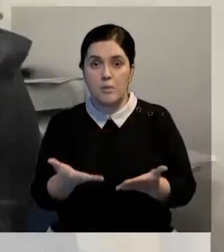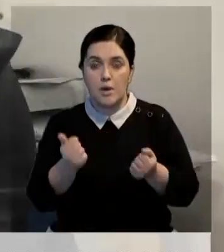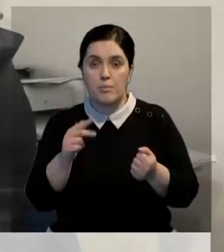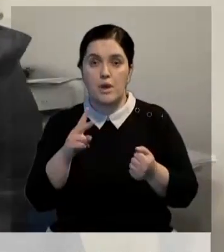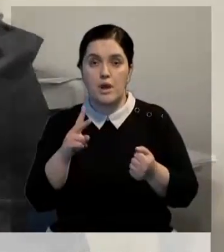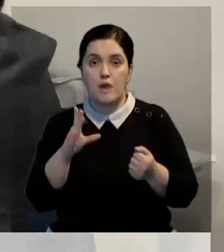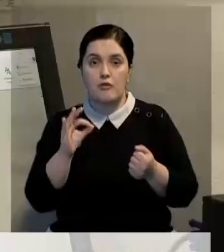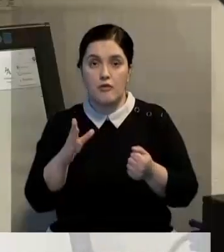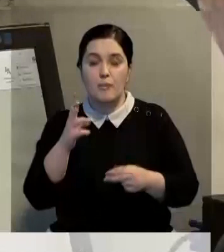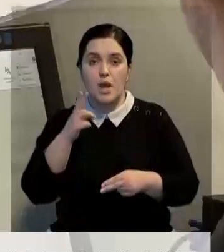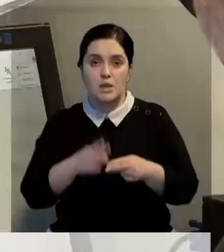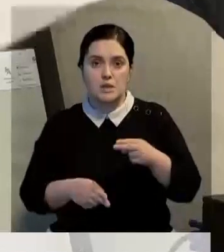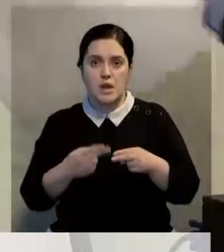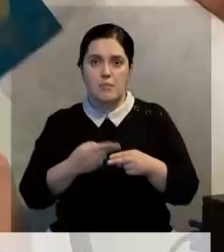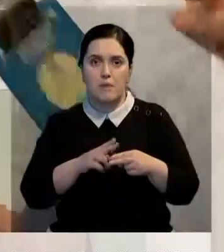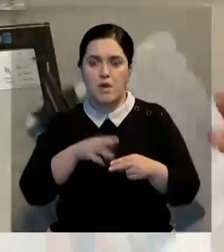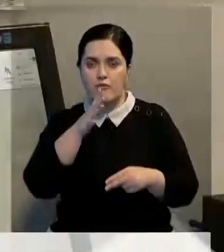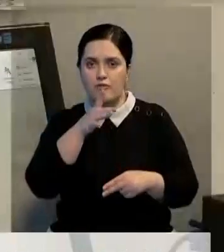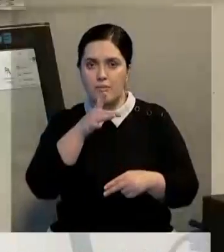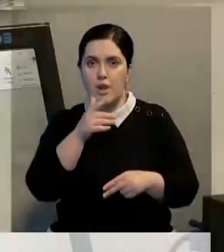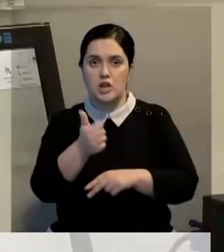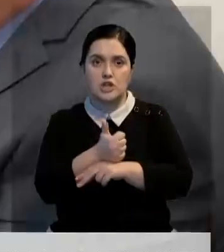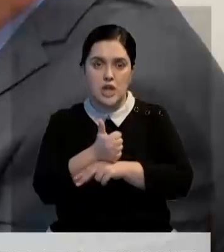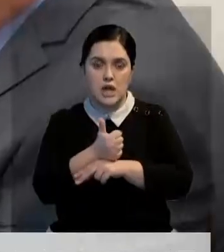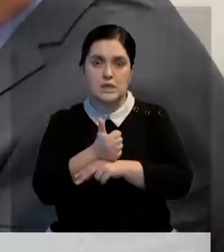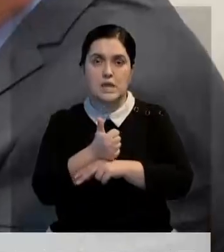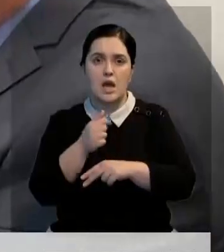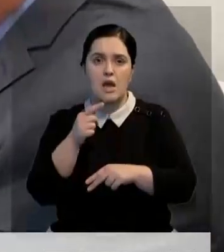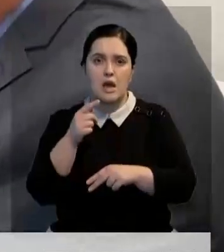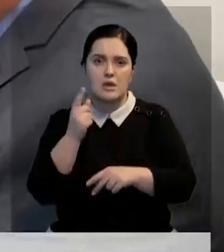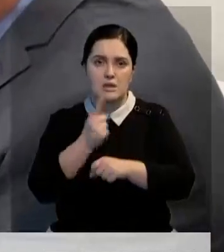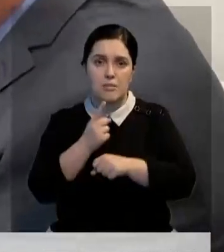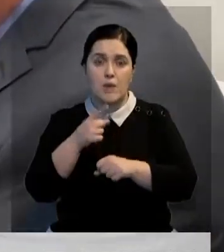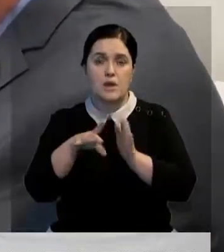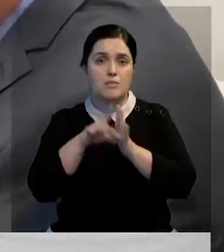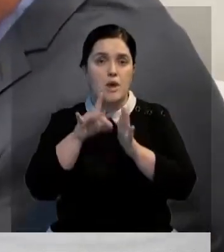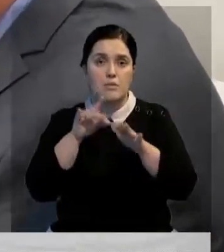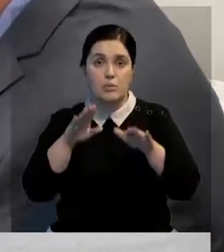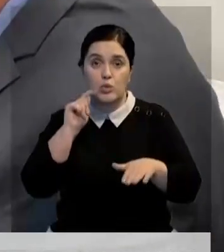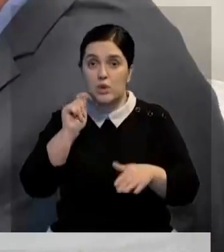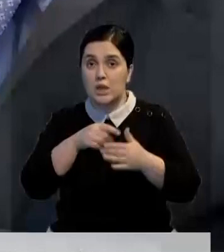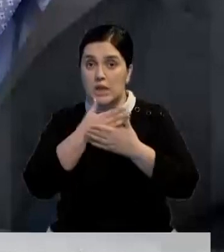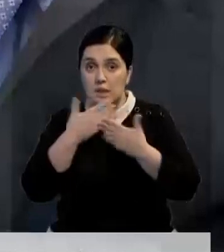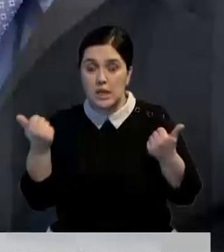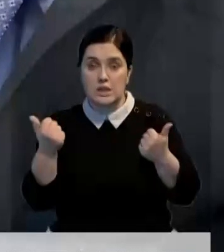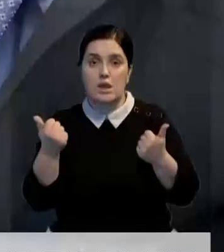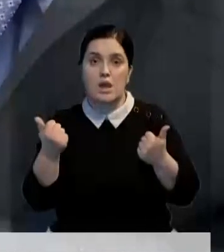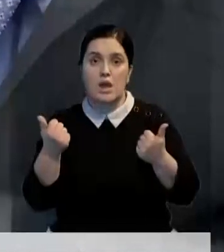во Львове по окончанию комендантского часа. Отмечу, избирательного участка в Украине нет из-за ситуации в